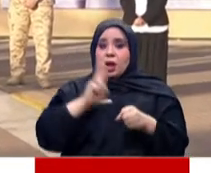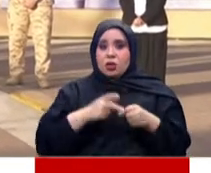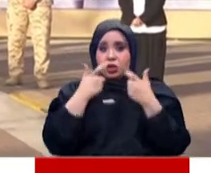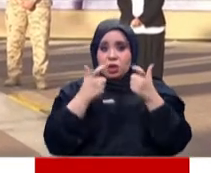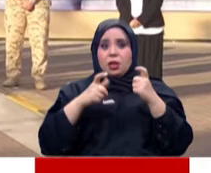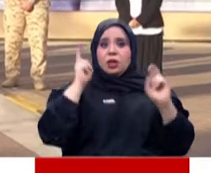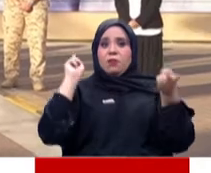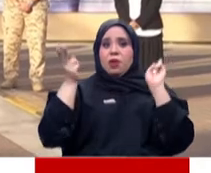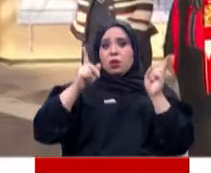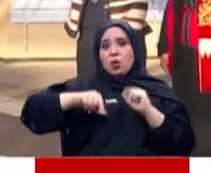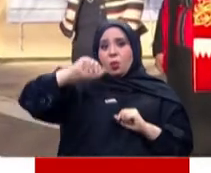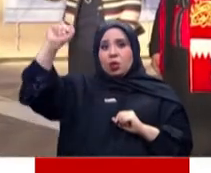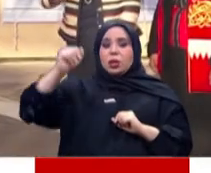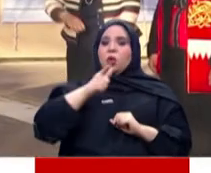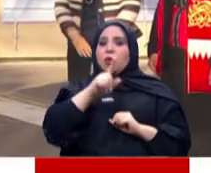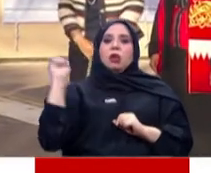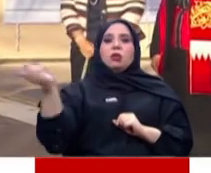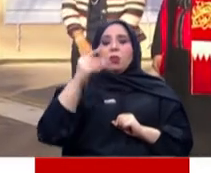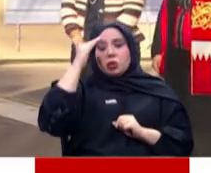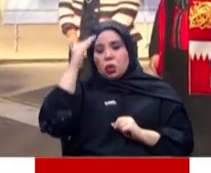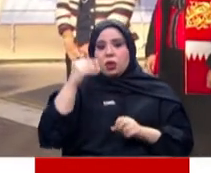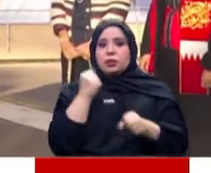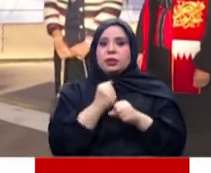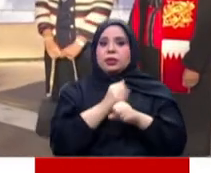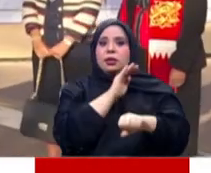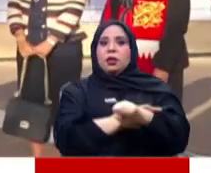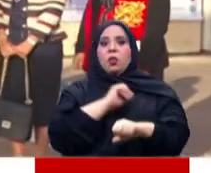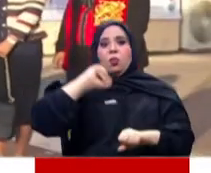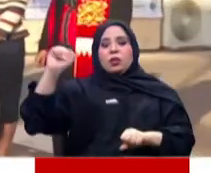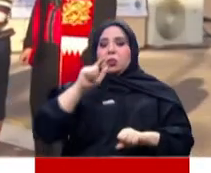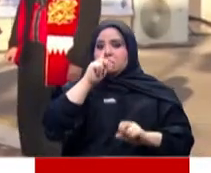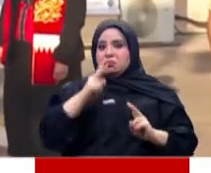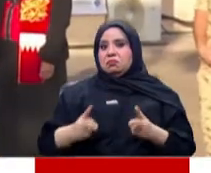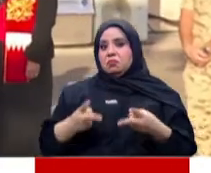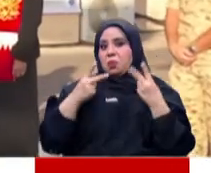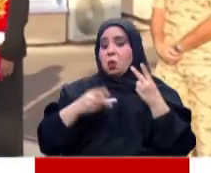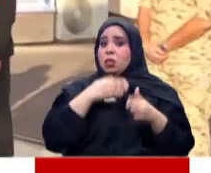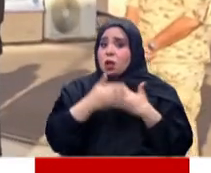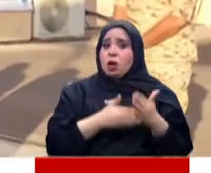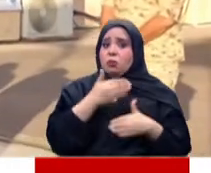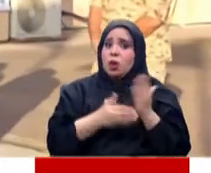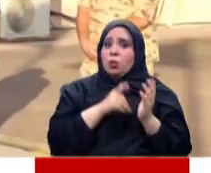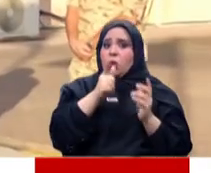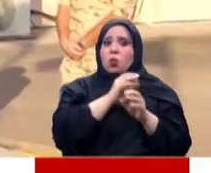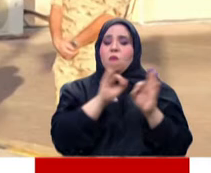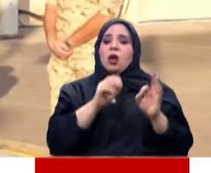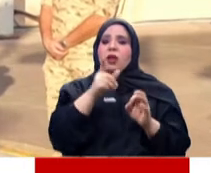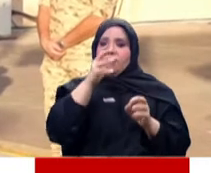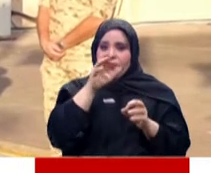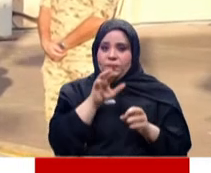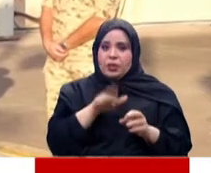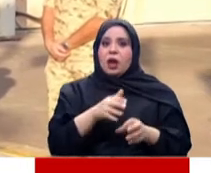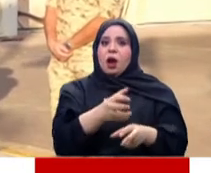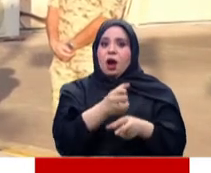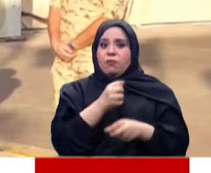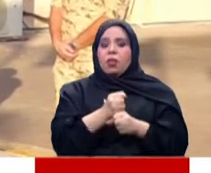الوطني فإننا نحتفي بكافة الجهود الوطنية التي هي محل تقدير وفخر دائم، فكل ما تم تحقيقه من أجل